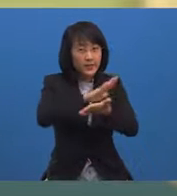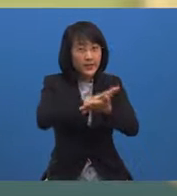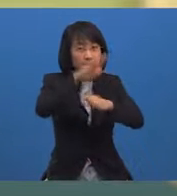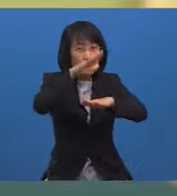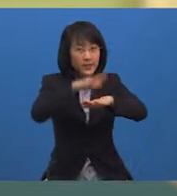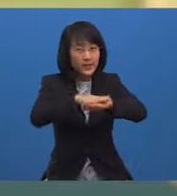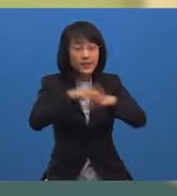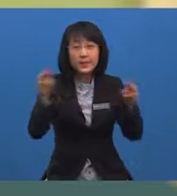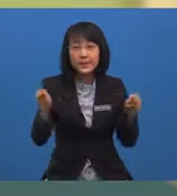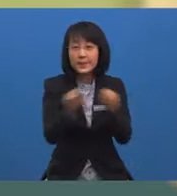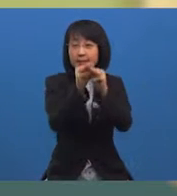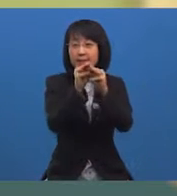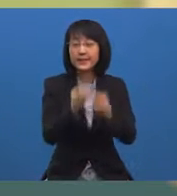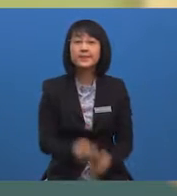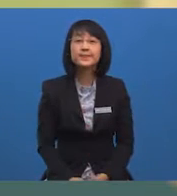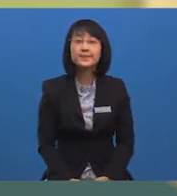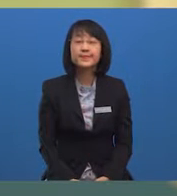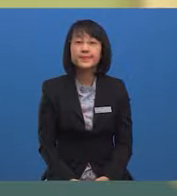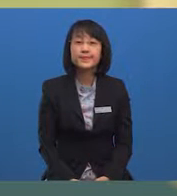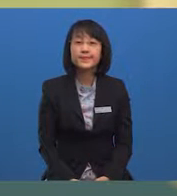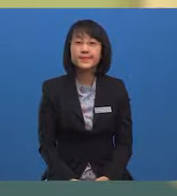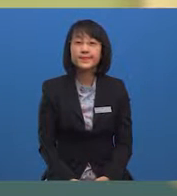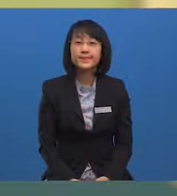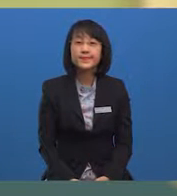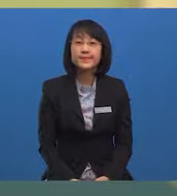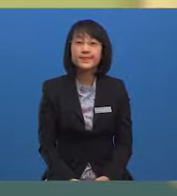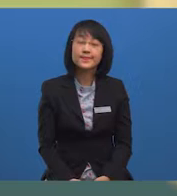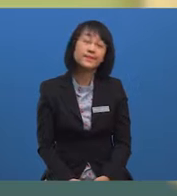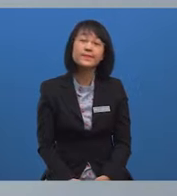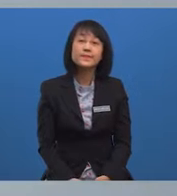Seterusnya, kita menggunakan skru.